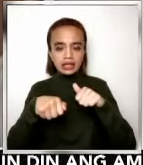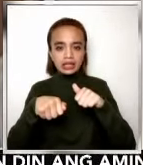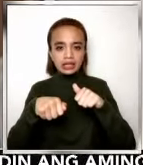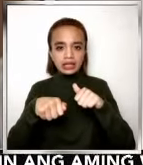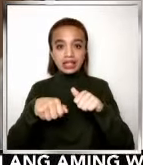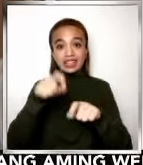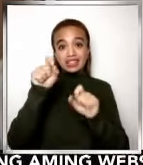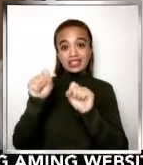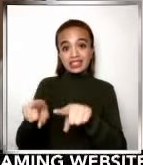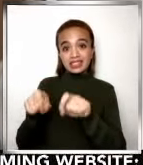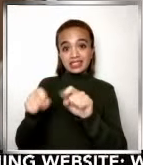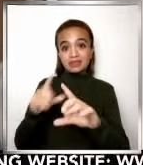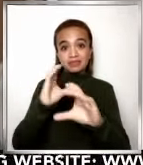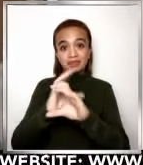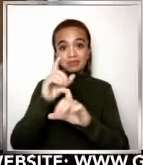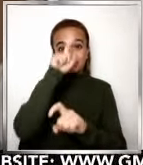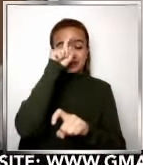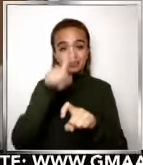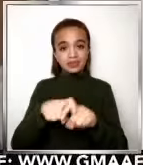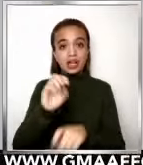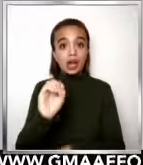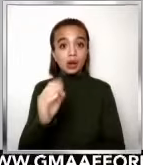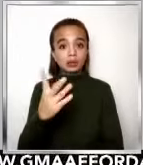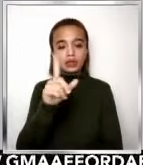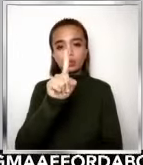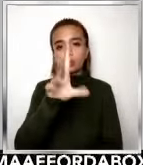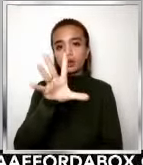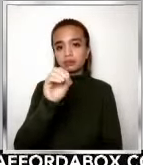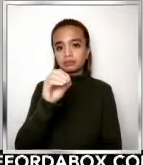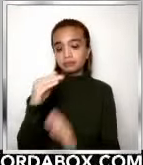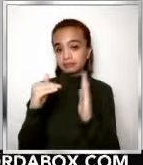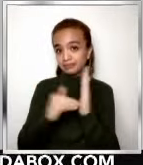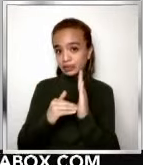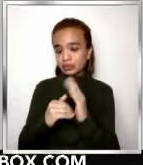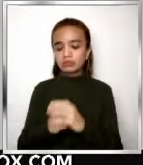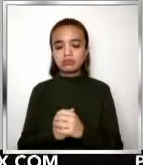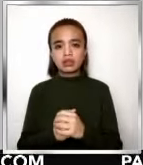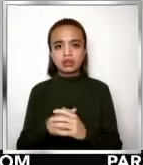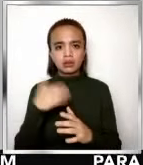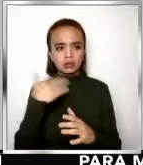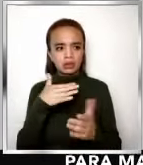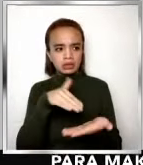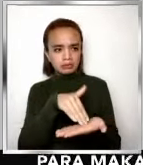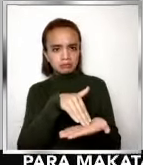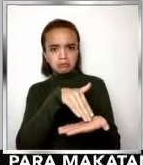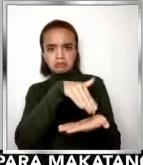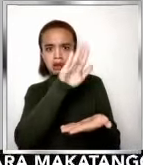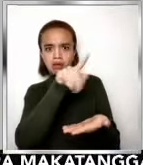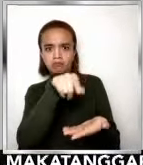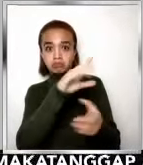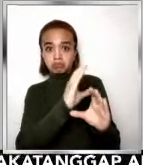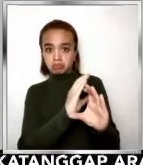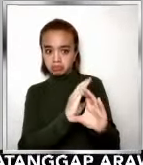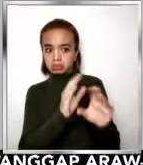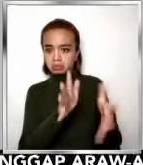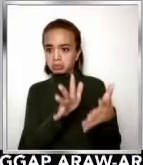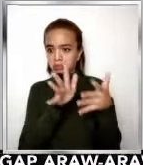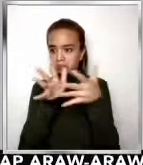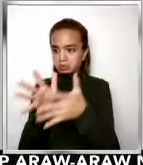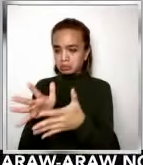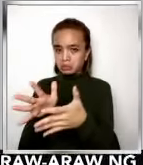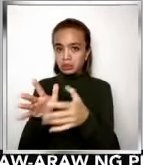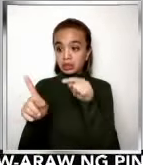sa halagang 150,000 pesos. Isang mamahaling uri ng kotse ang iniwan kay Seth at nagbigay si Seth